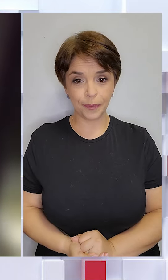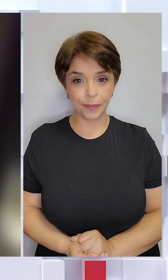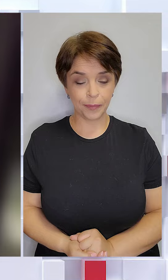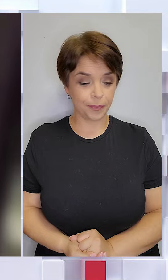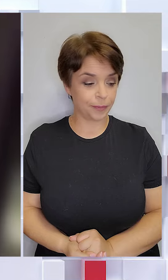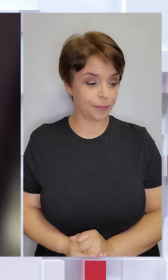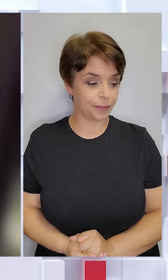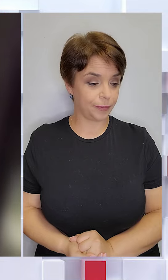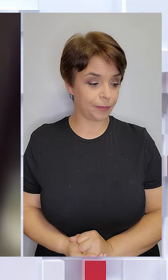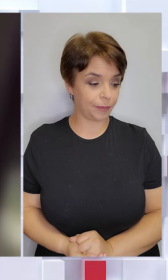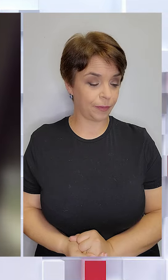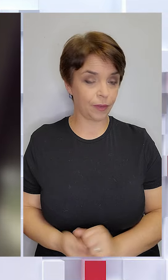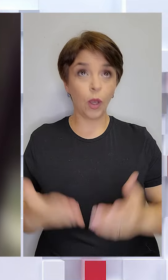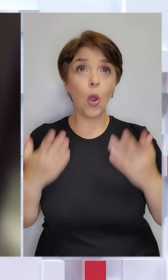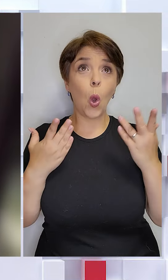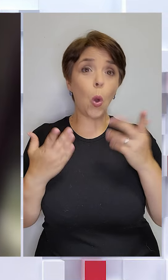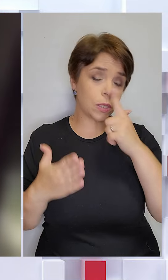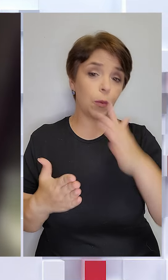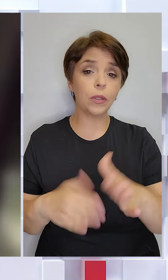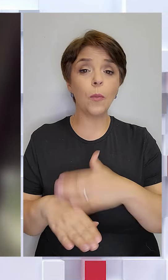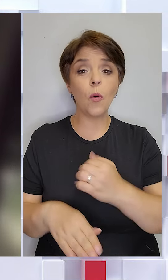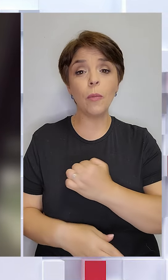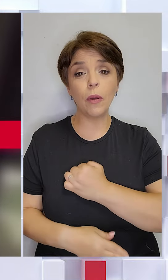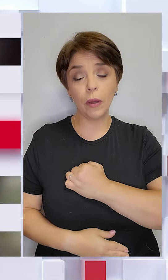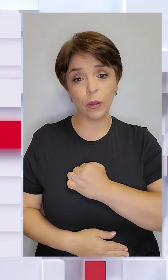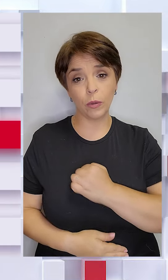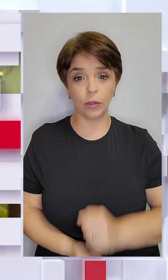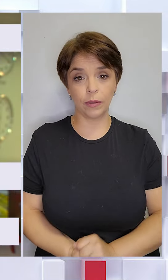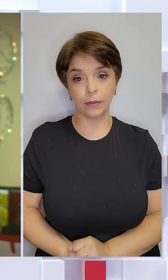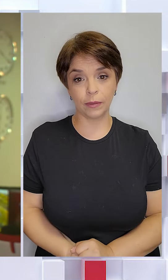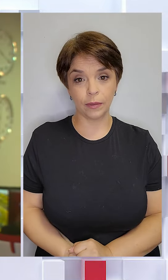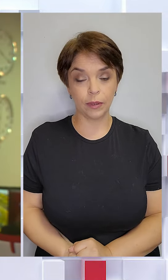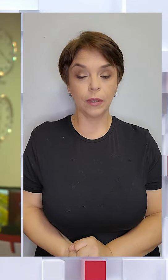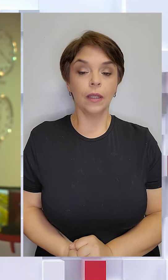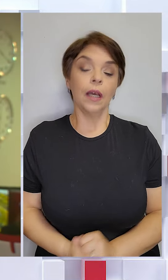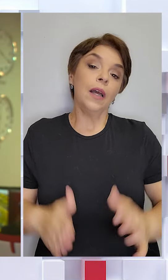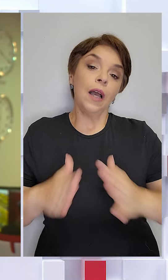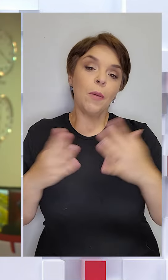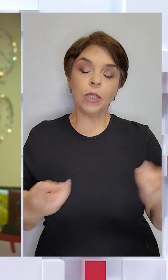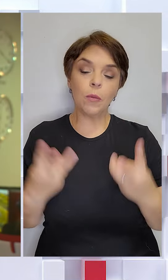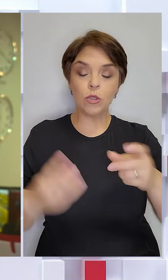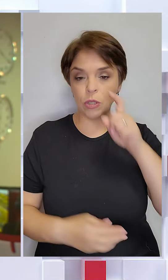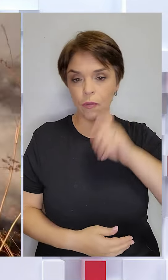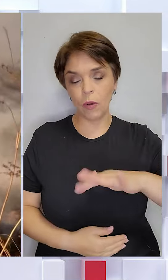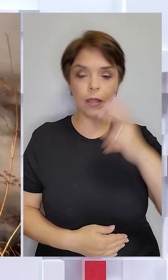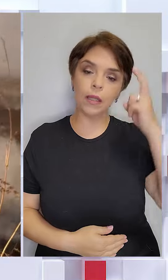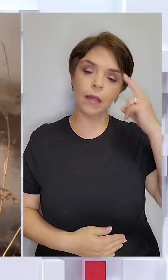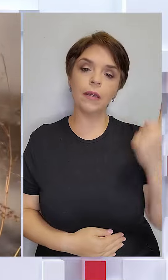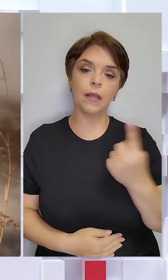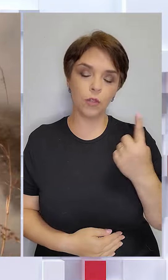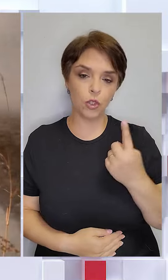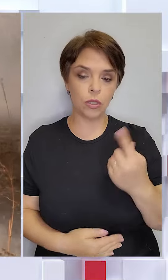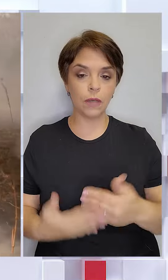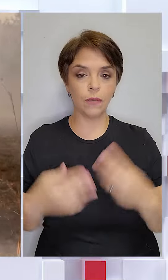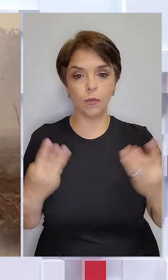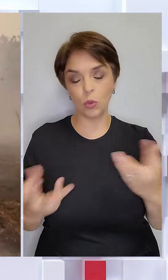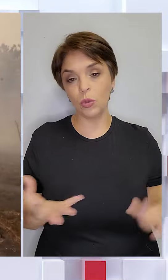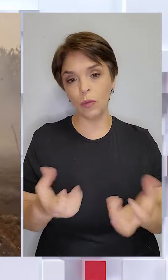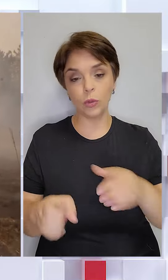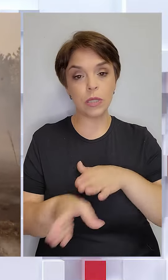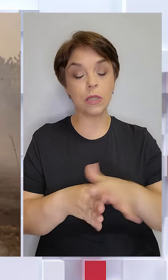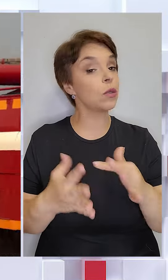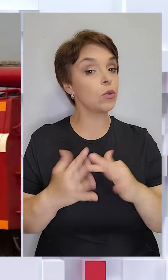поряд. Господи, Господи помилуй. Ага. Масштабні пожежі в Україні. На Київщині від вогню